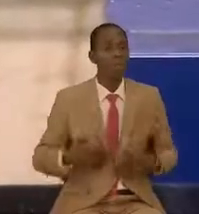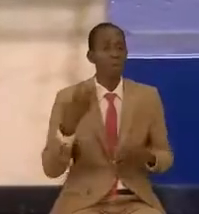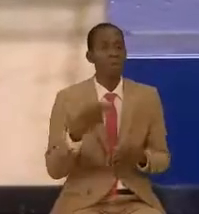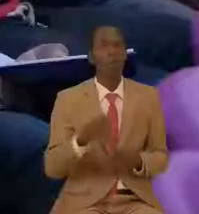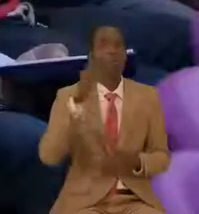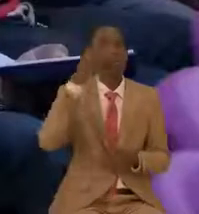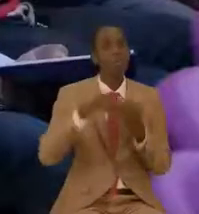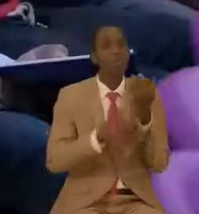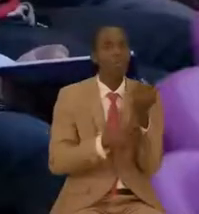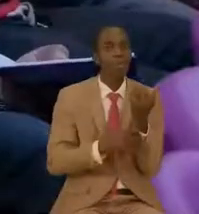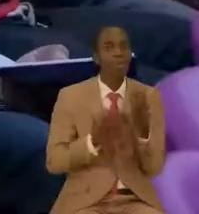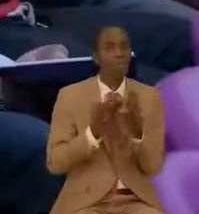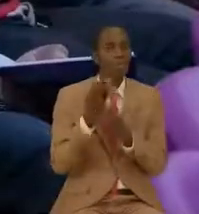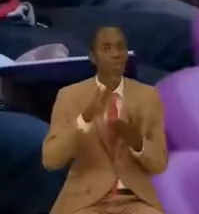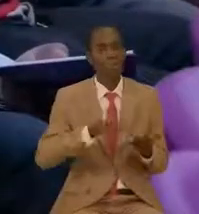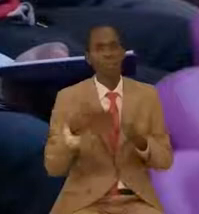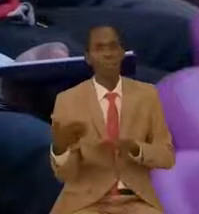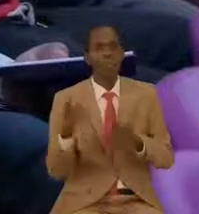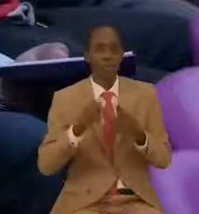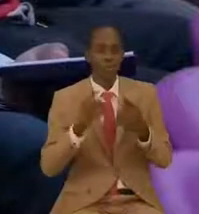fait par la croix de Christ.